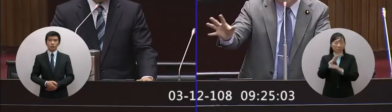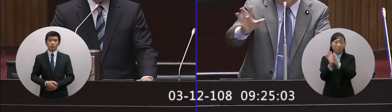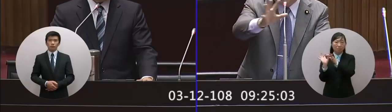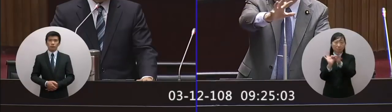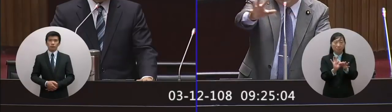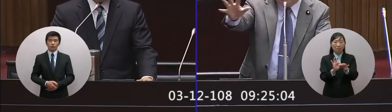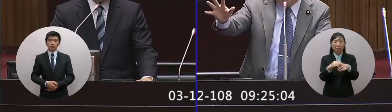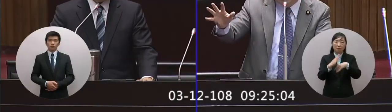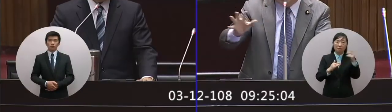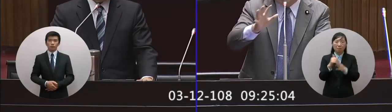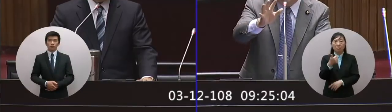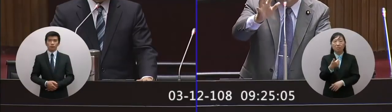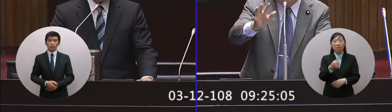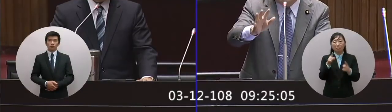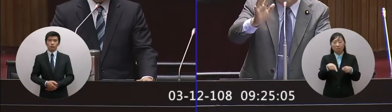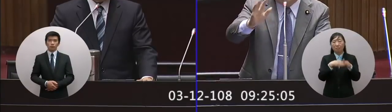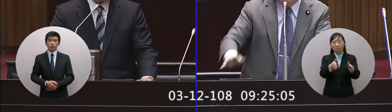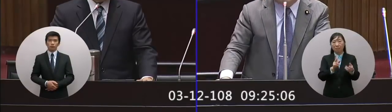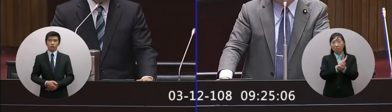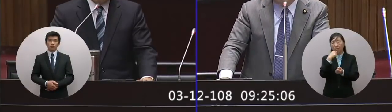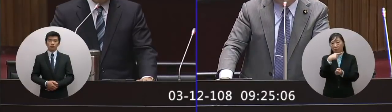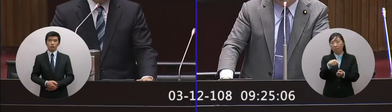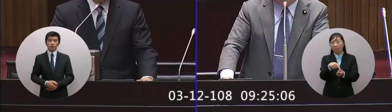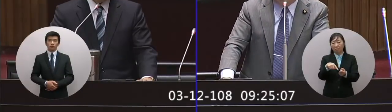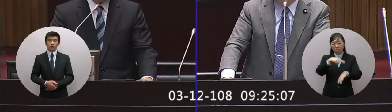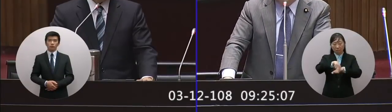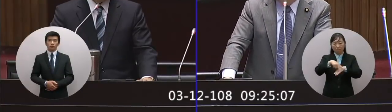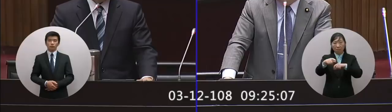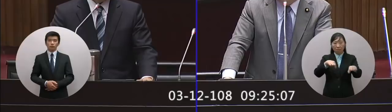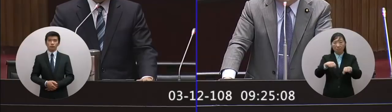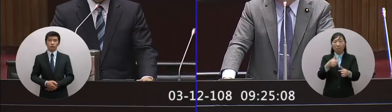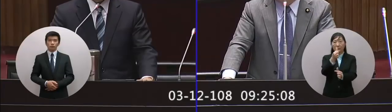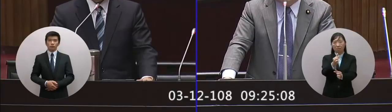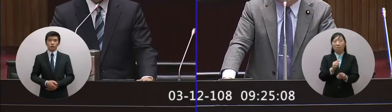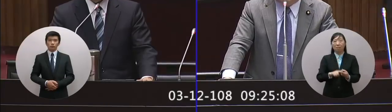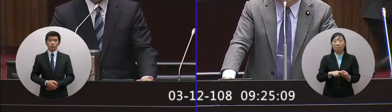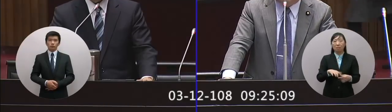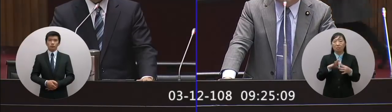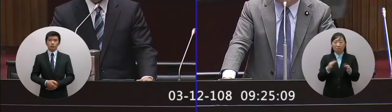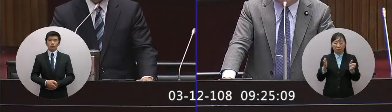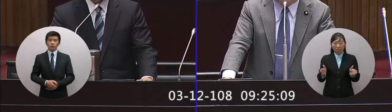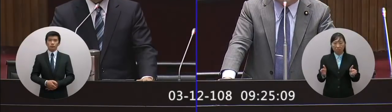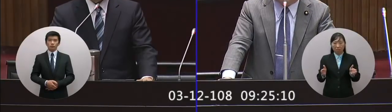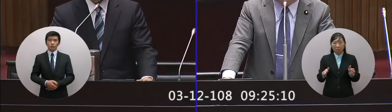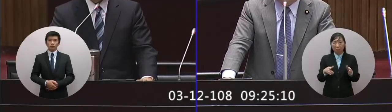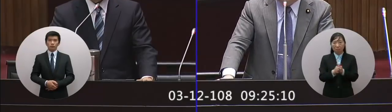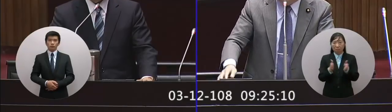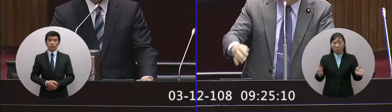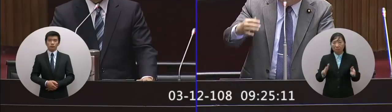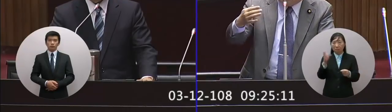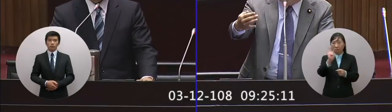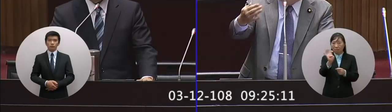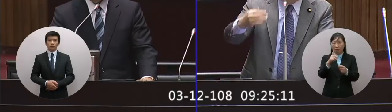然后台北三港，这个整个林口整个区划才能够完整。所以这条这个40米的计划道路，是不是请院长能